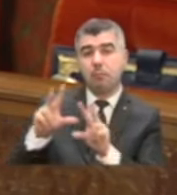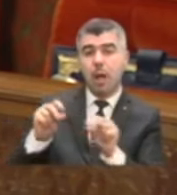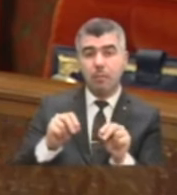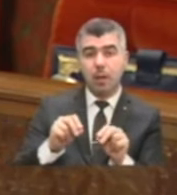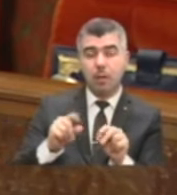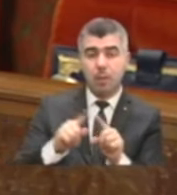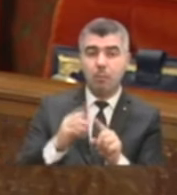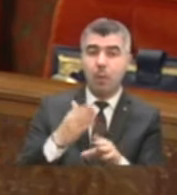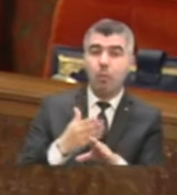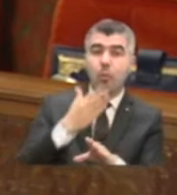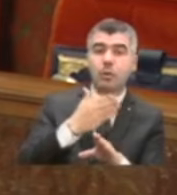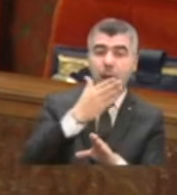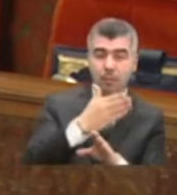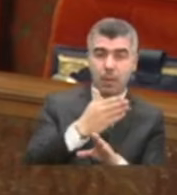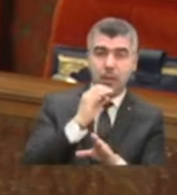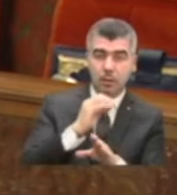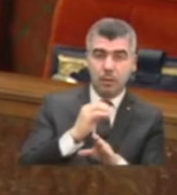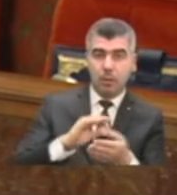بحالها مستقبلا